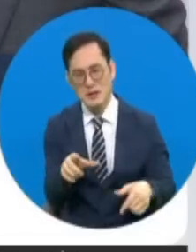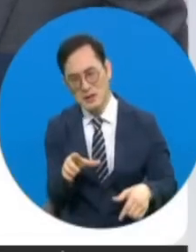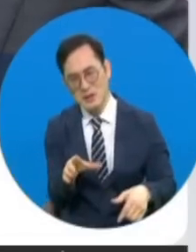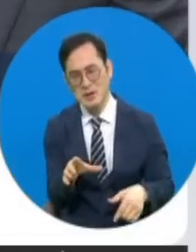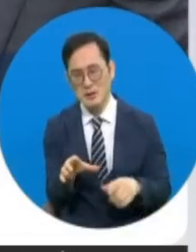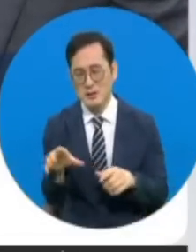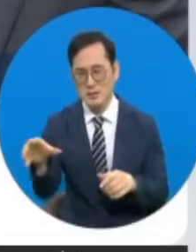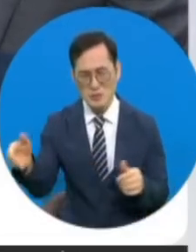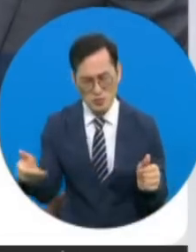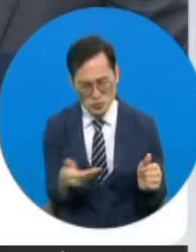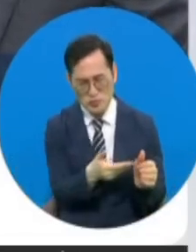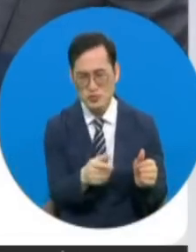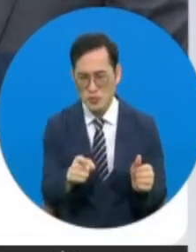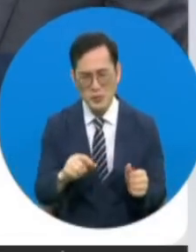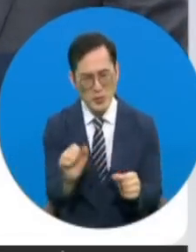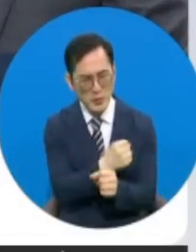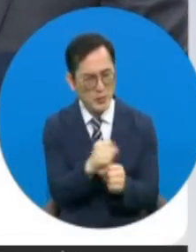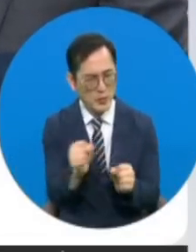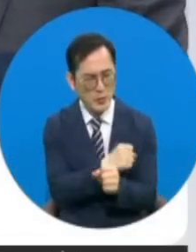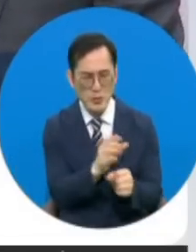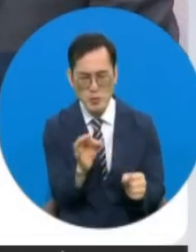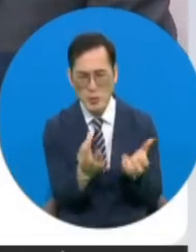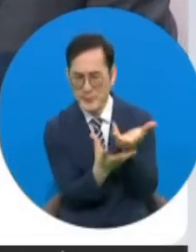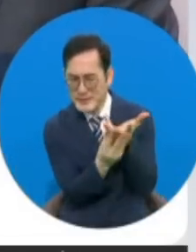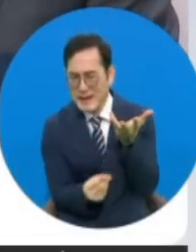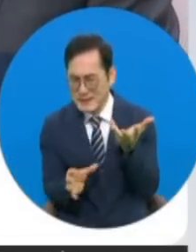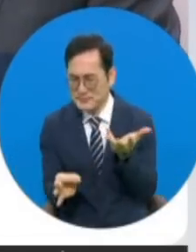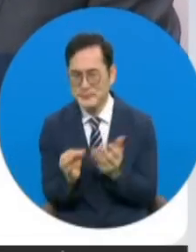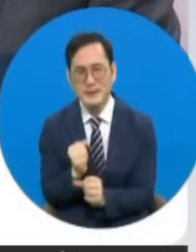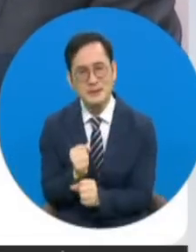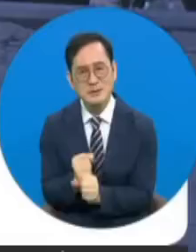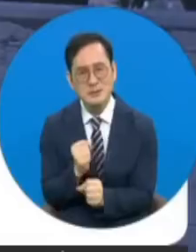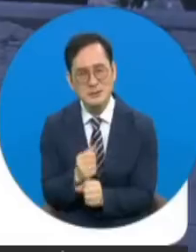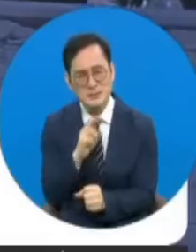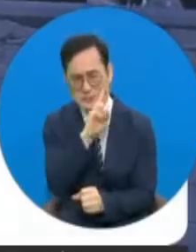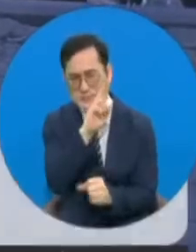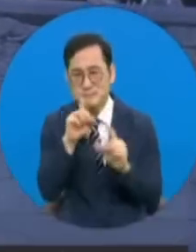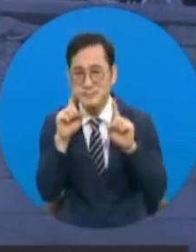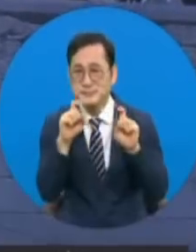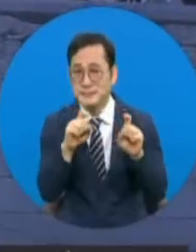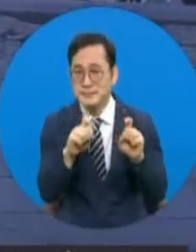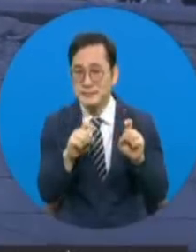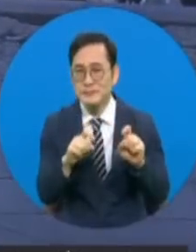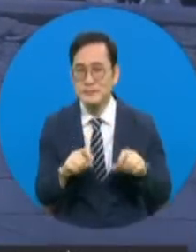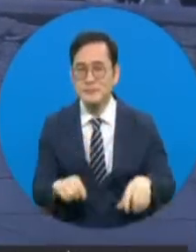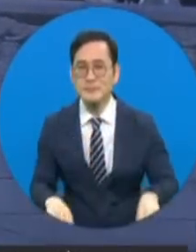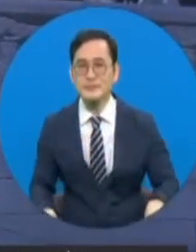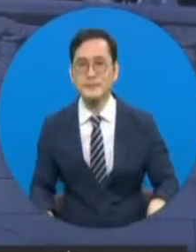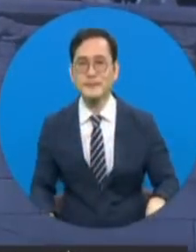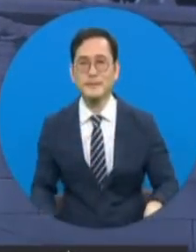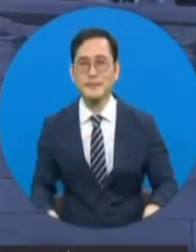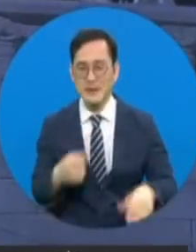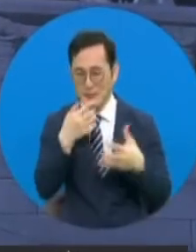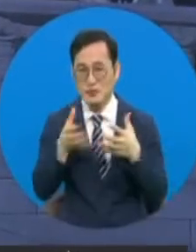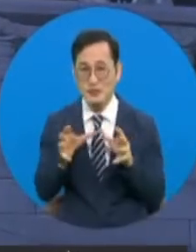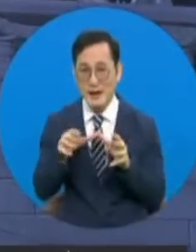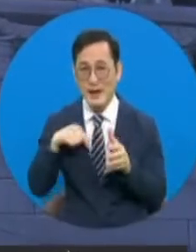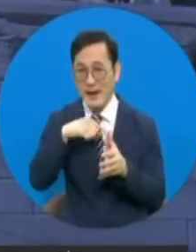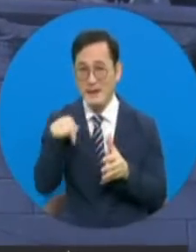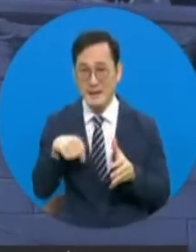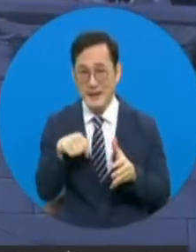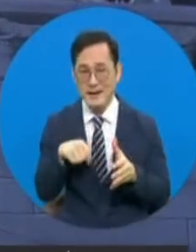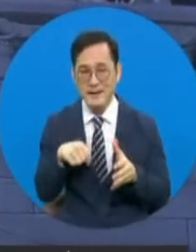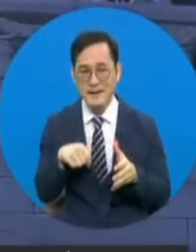대해서 fiu나 검찰이 보고 있다 그렇게 봐야 될 것 같습니다 자 민주당 내부에서는 친명 강경파 의원들은